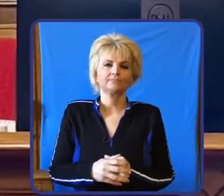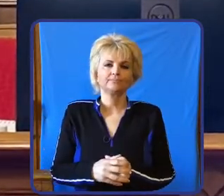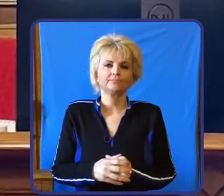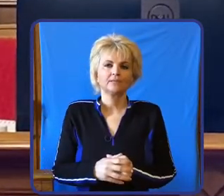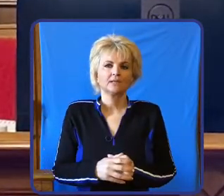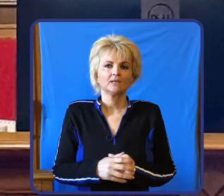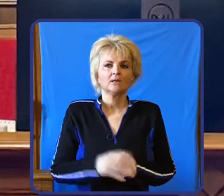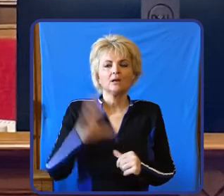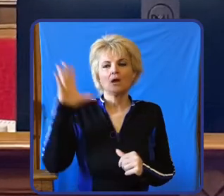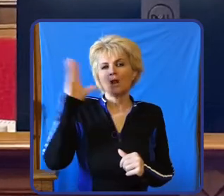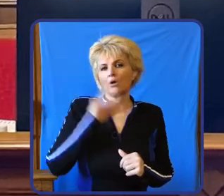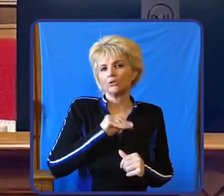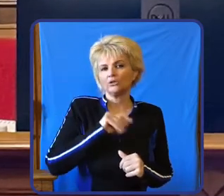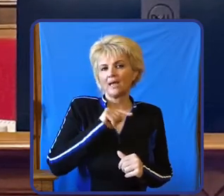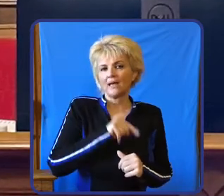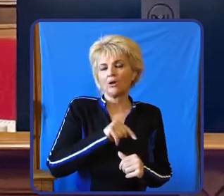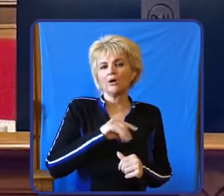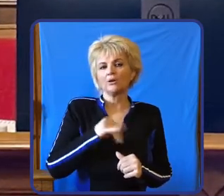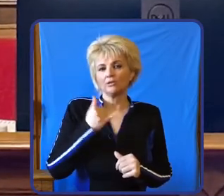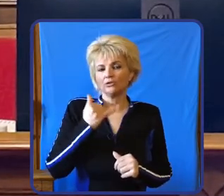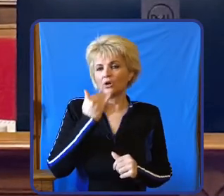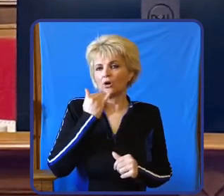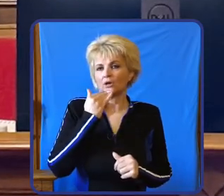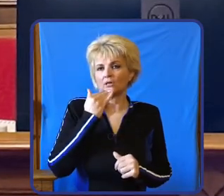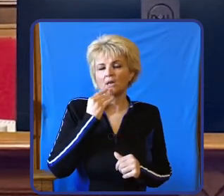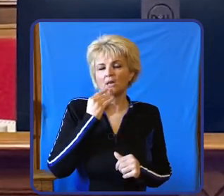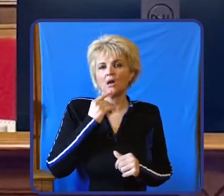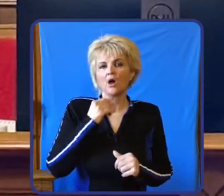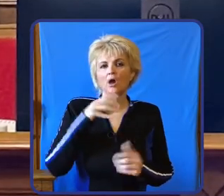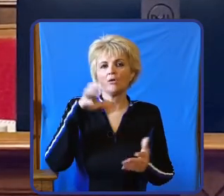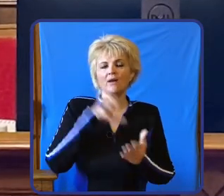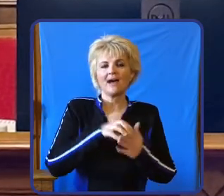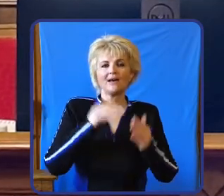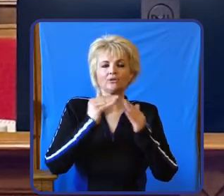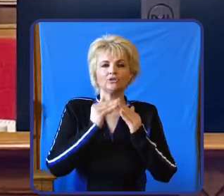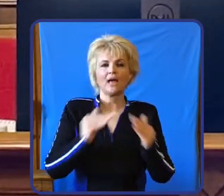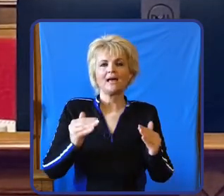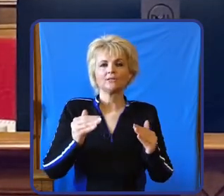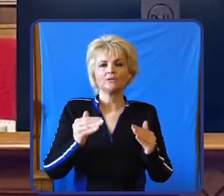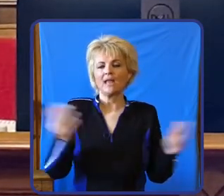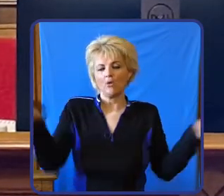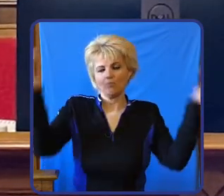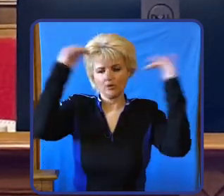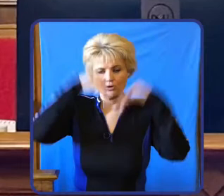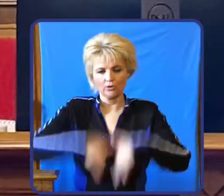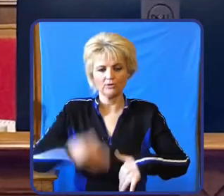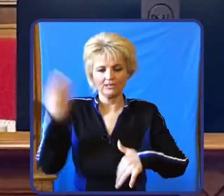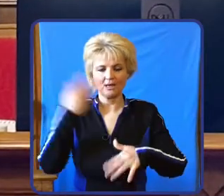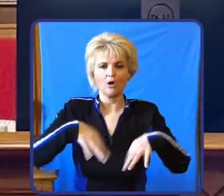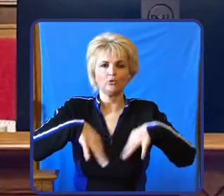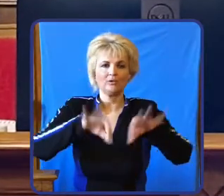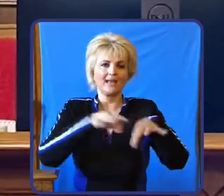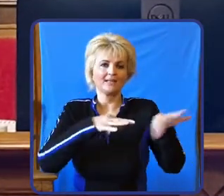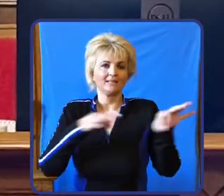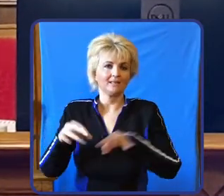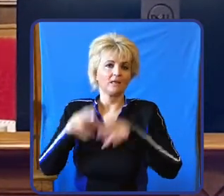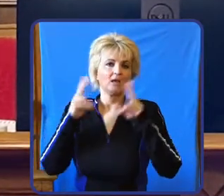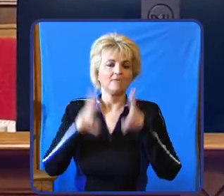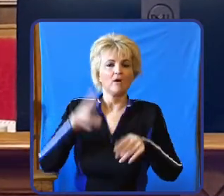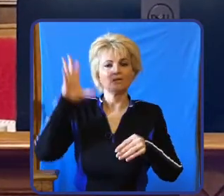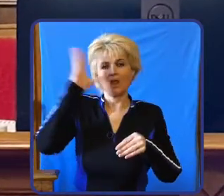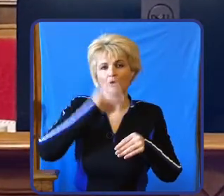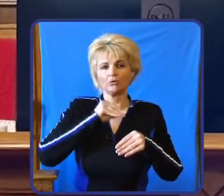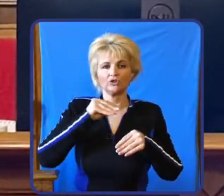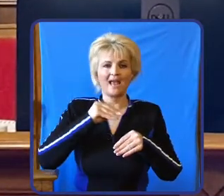azt látom a lakosság részéről, hogy arra is van igény, hogy ne hújjon a fejük a városháza, hogyha bejönnek az ügyeiket intézni. Tehát szerintem erre abszolút van lakossági